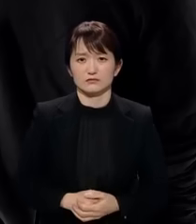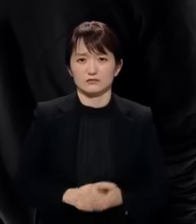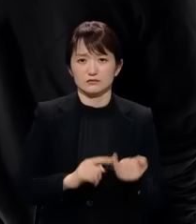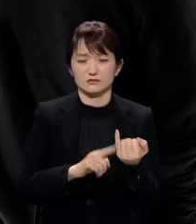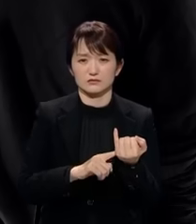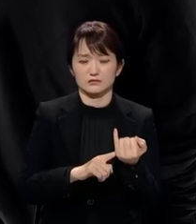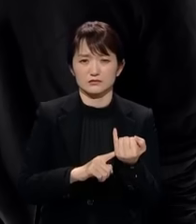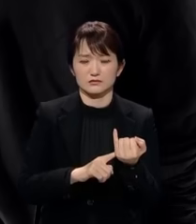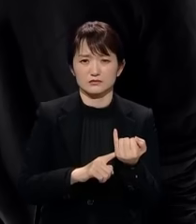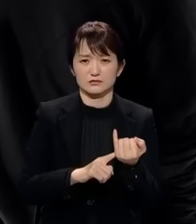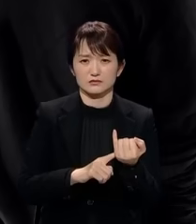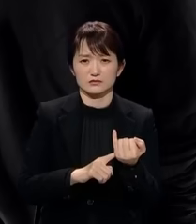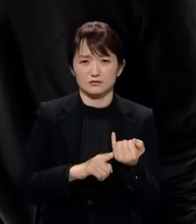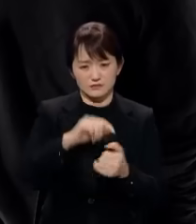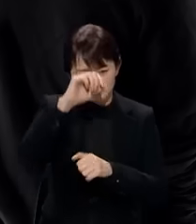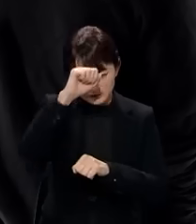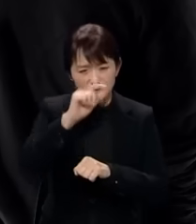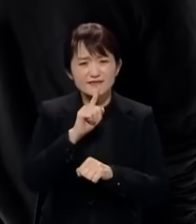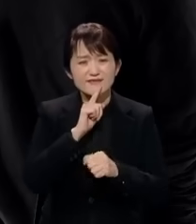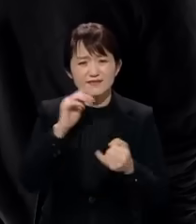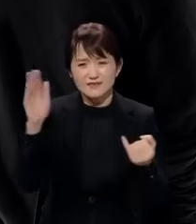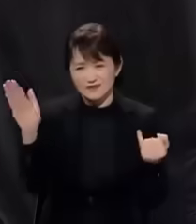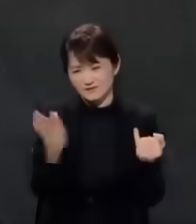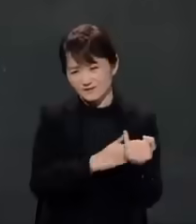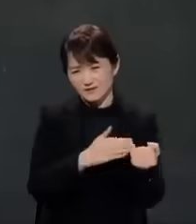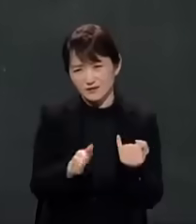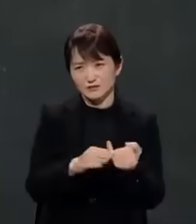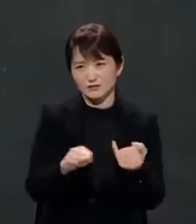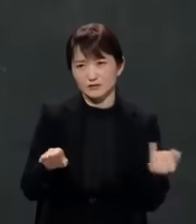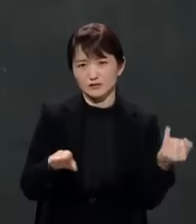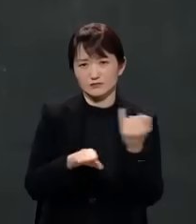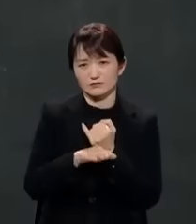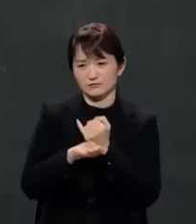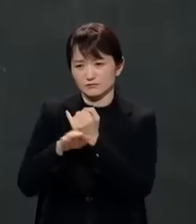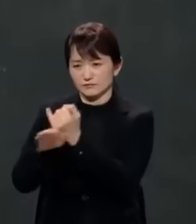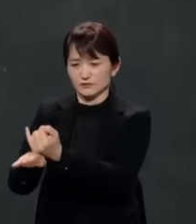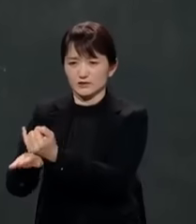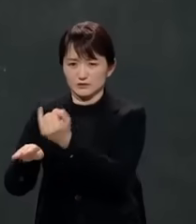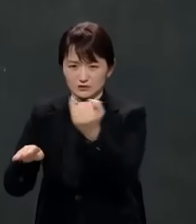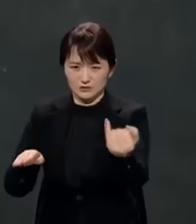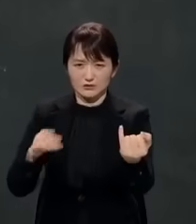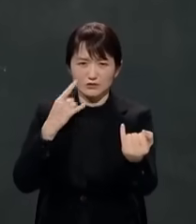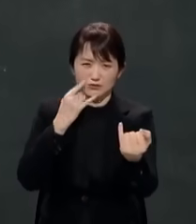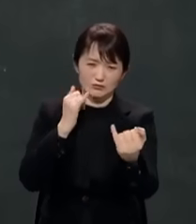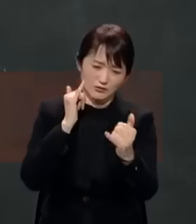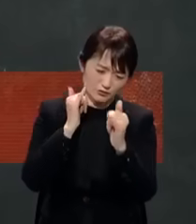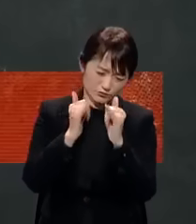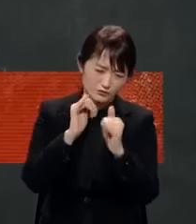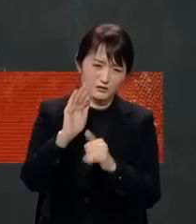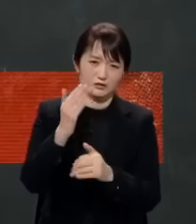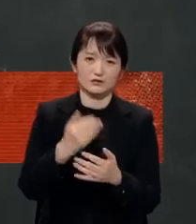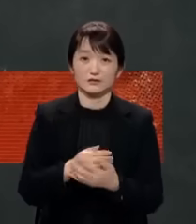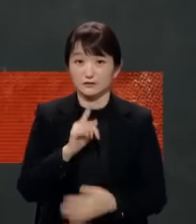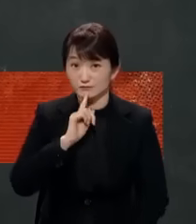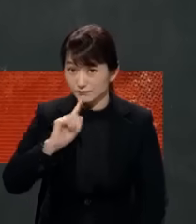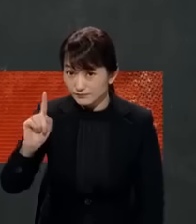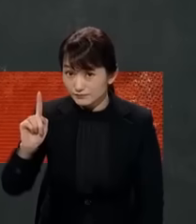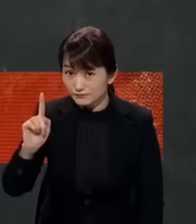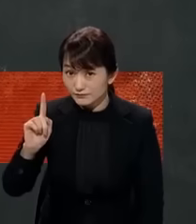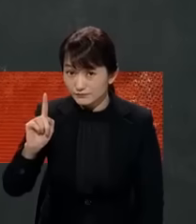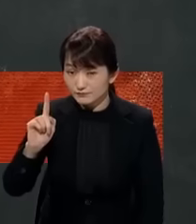합니다 그런 후에 이제 다시 차로 데려가서 내려주고 그때부터 이제 엄마하고 통화가 가능했다고 합니다 당연히 신고